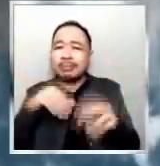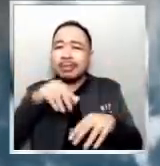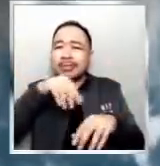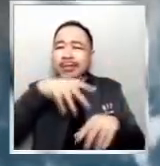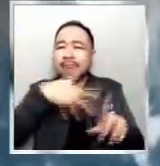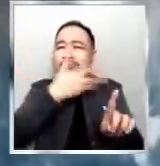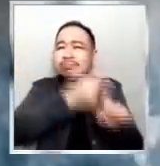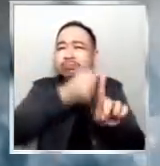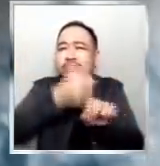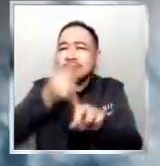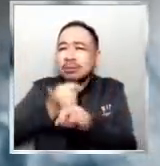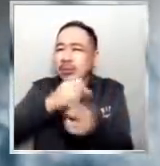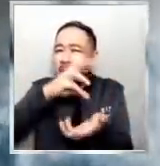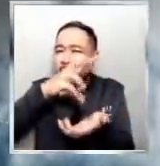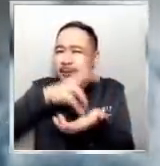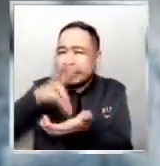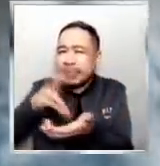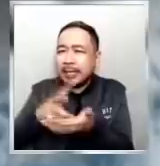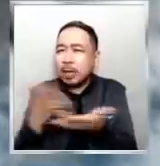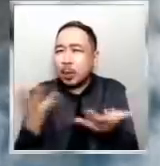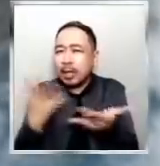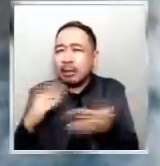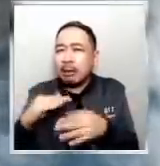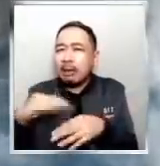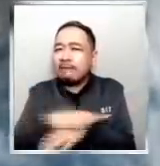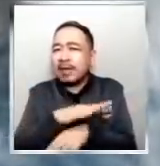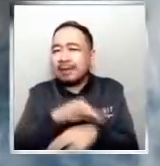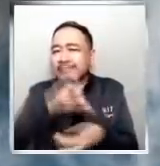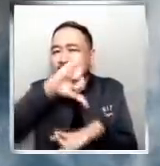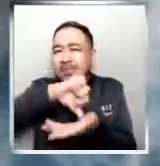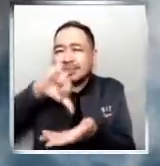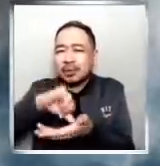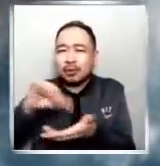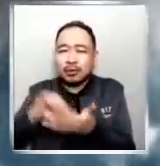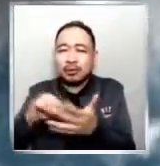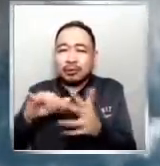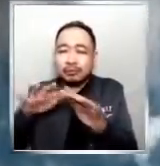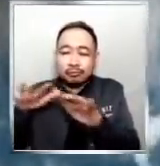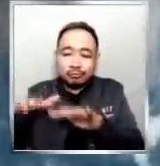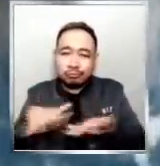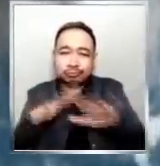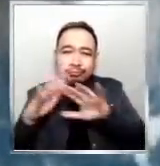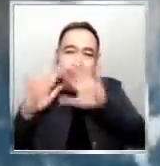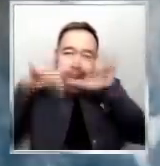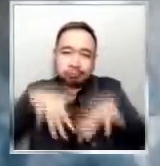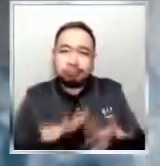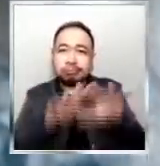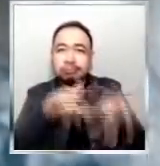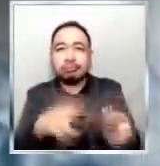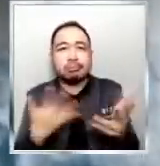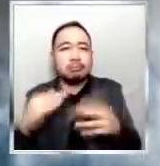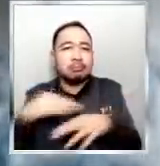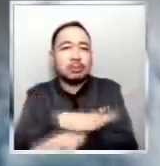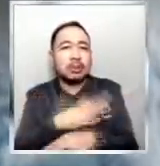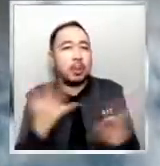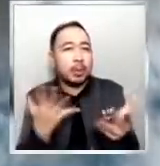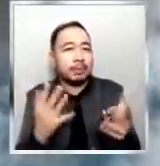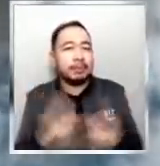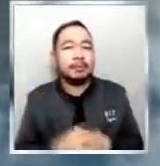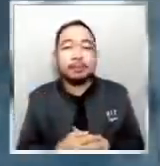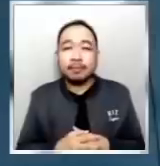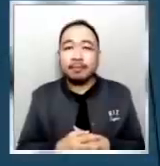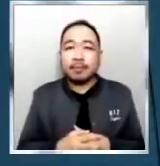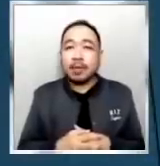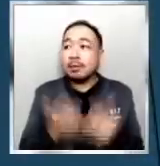At anong mga lugar ang maapektuhan ng daluyong, kung meron man, at malalaking alon? Sa ngayon, Sir Mike, base sa